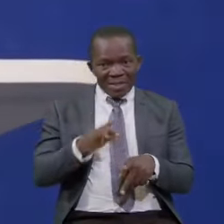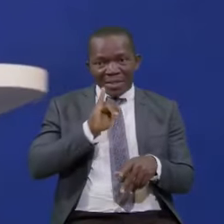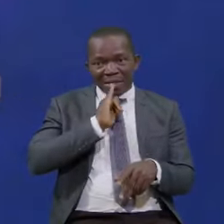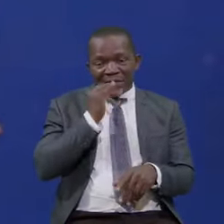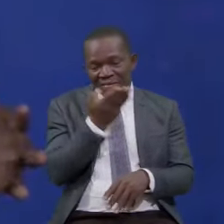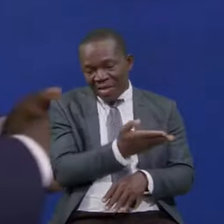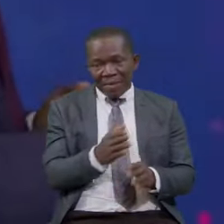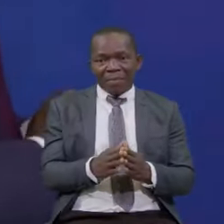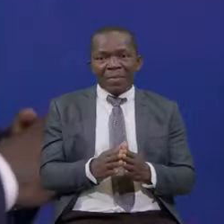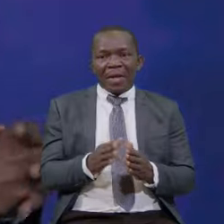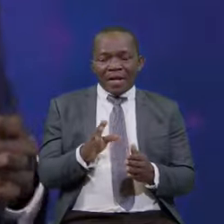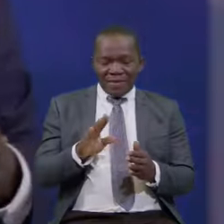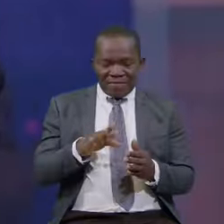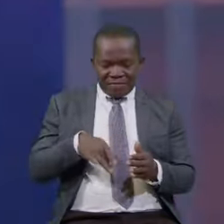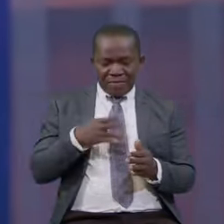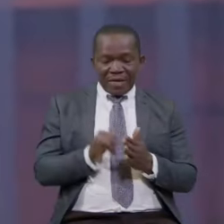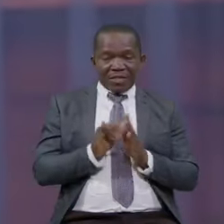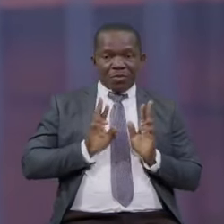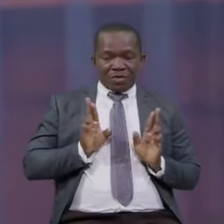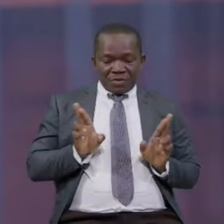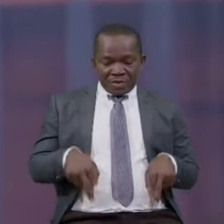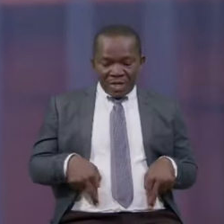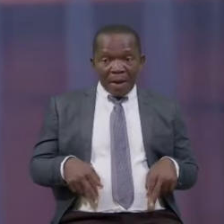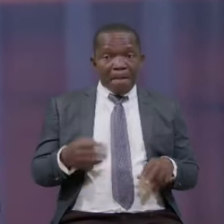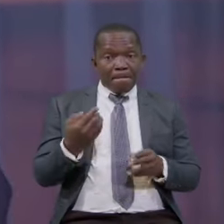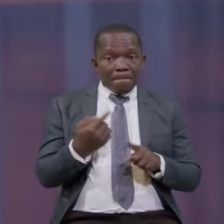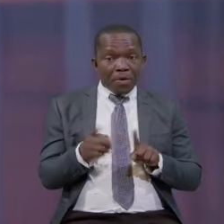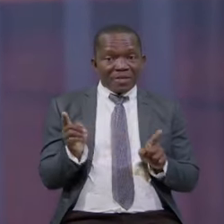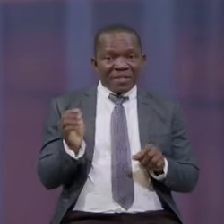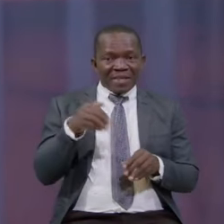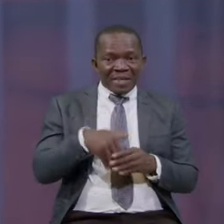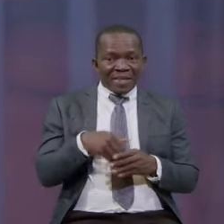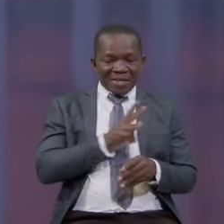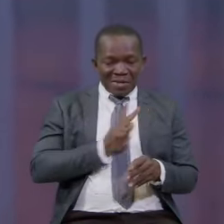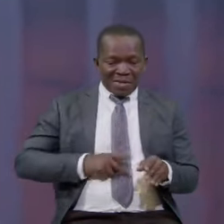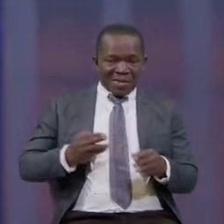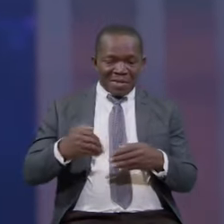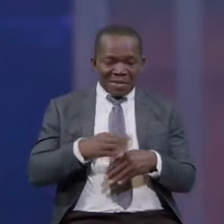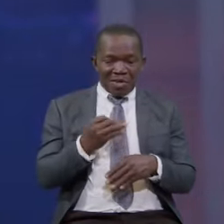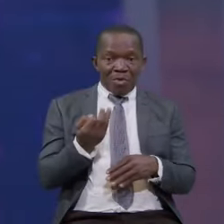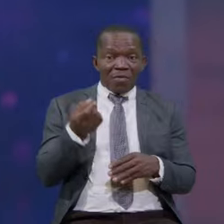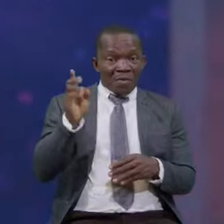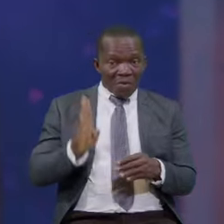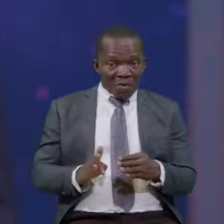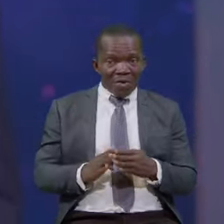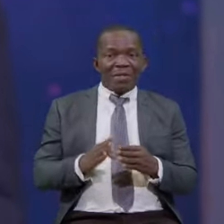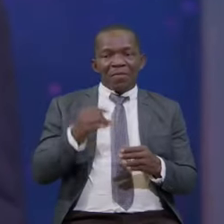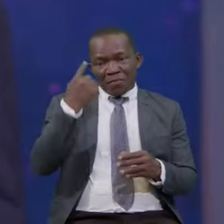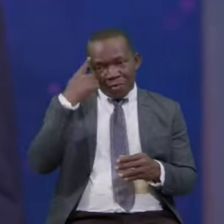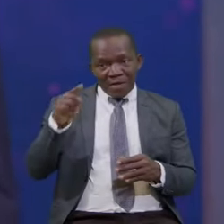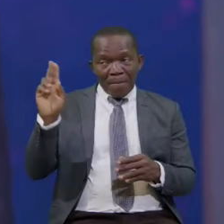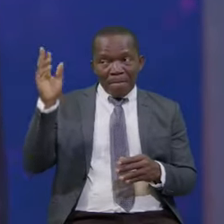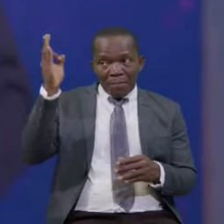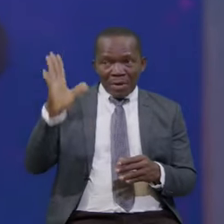ça c'est leur tour mais dans le cas des apôtres des prophète de l'évangéliste de pasteur de l'enseignant regardez pierre